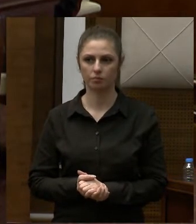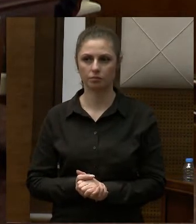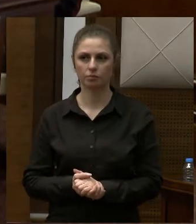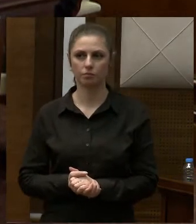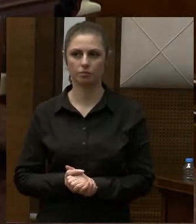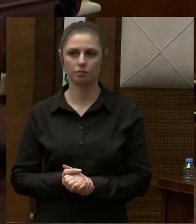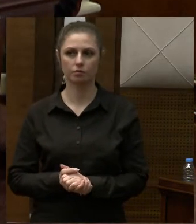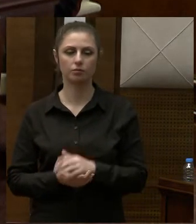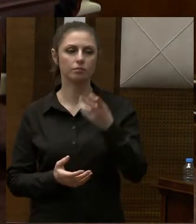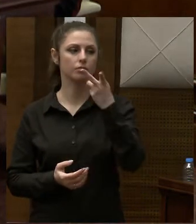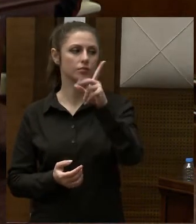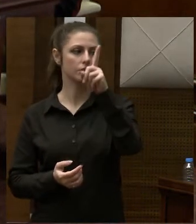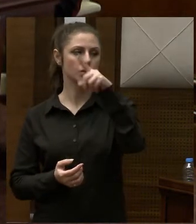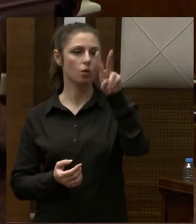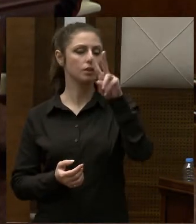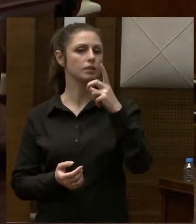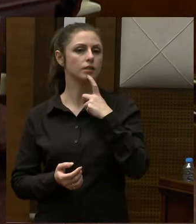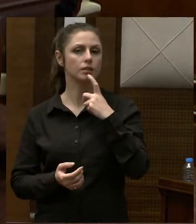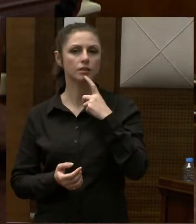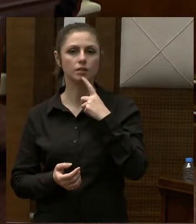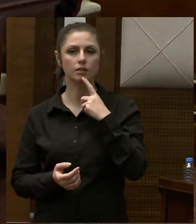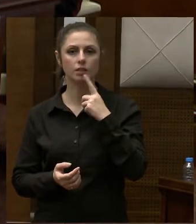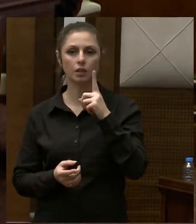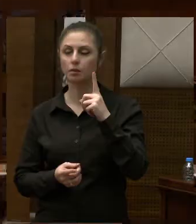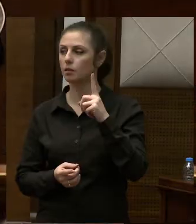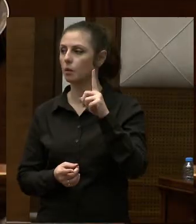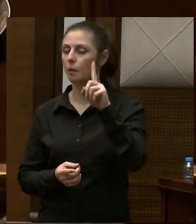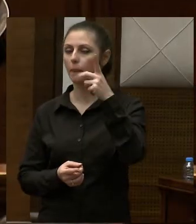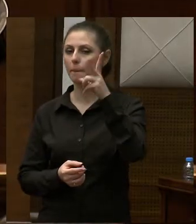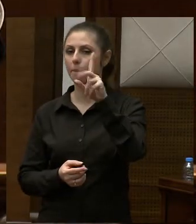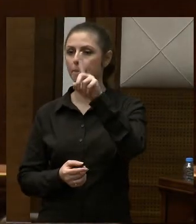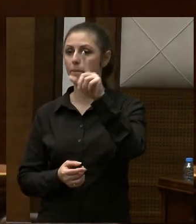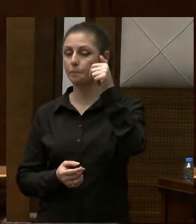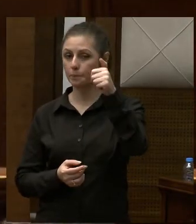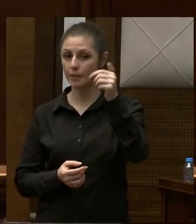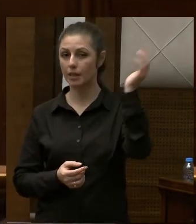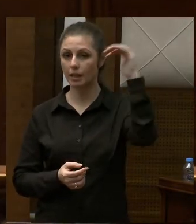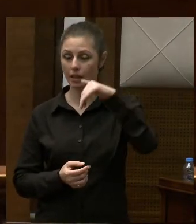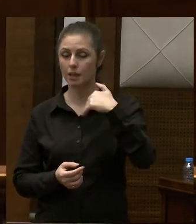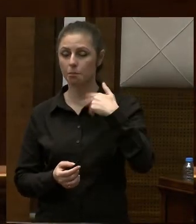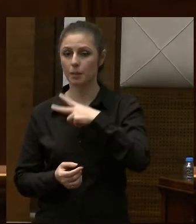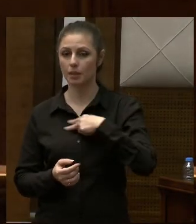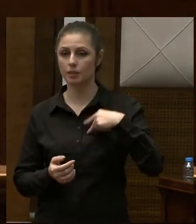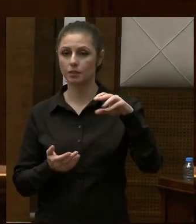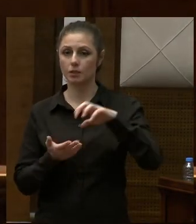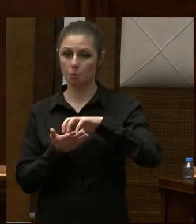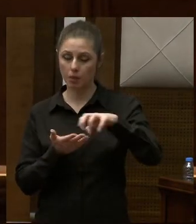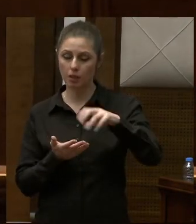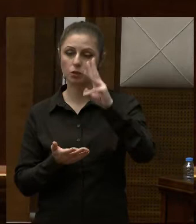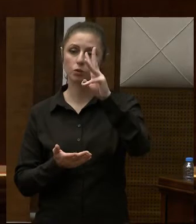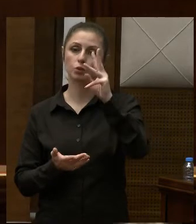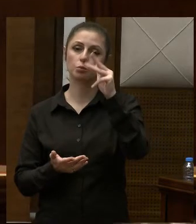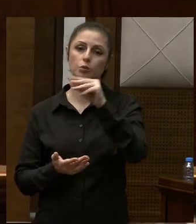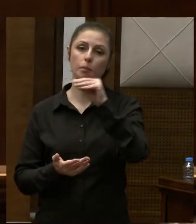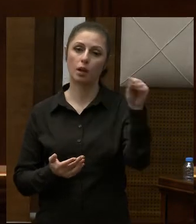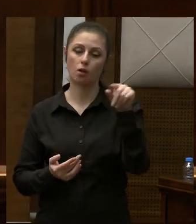2017 yılında bir önceki yıla göre 2016'da belediyemize gelen pay 3,5 milyon